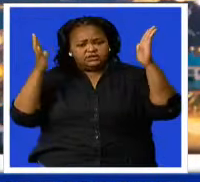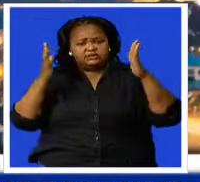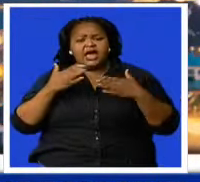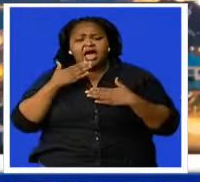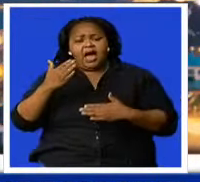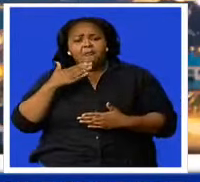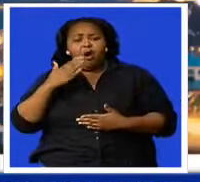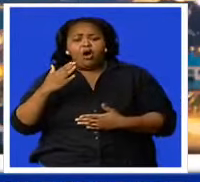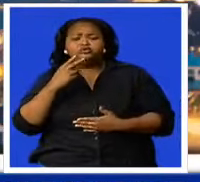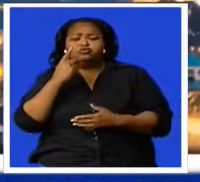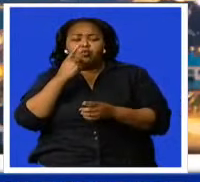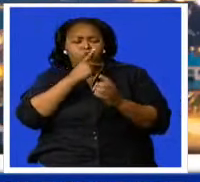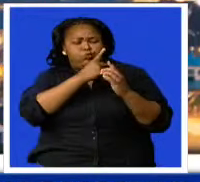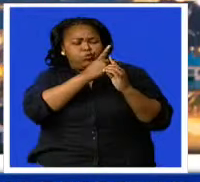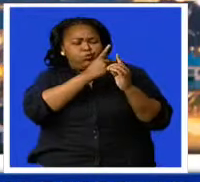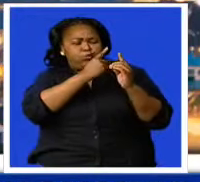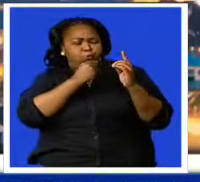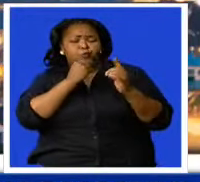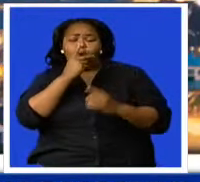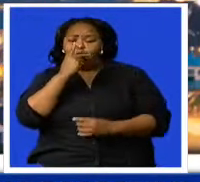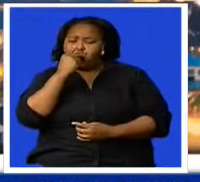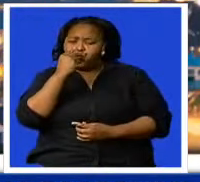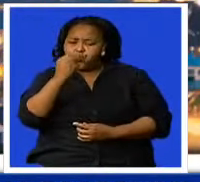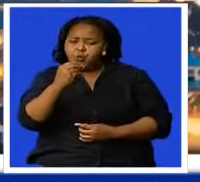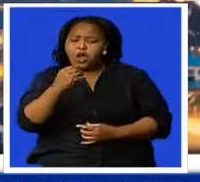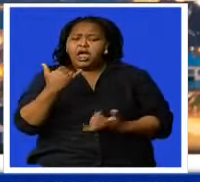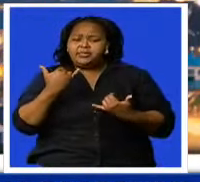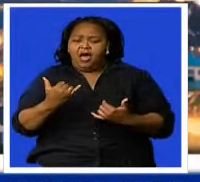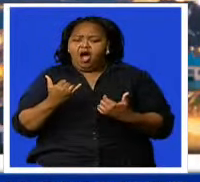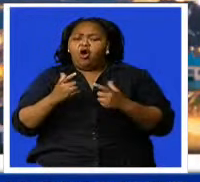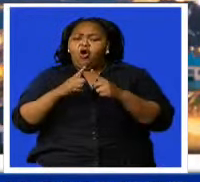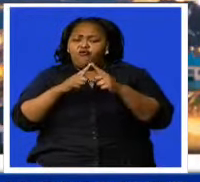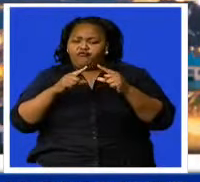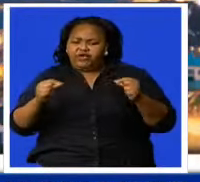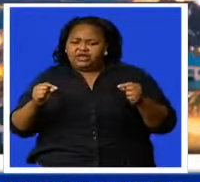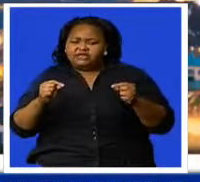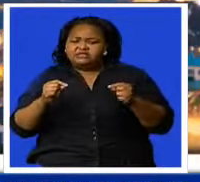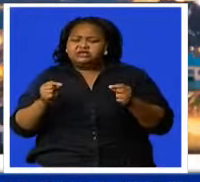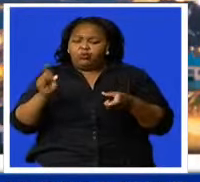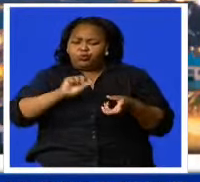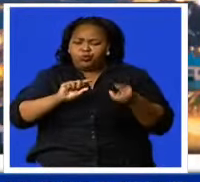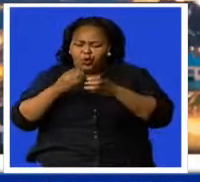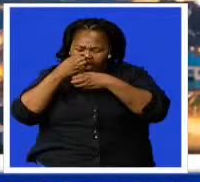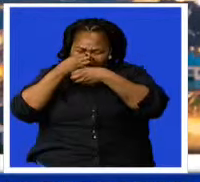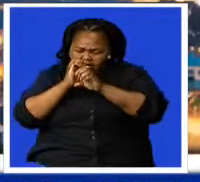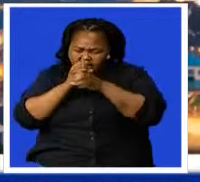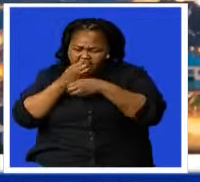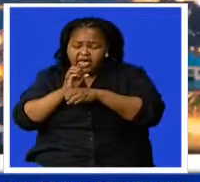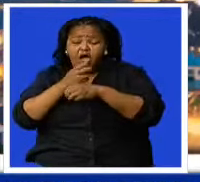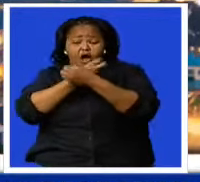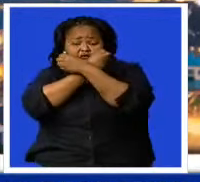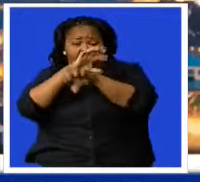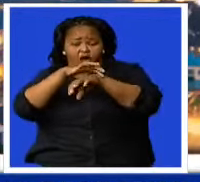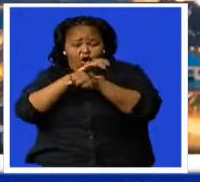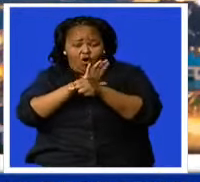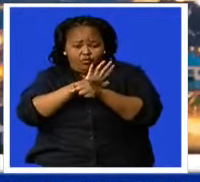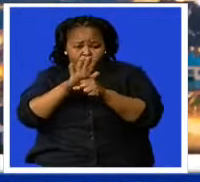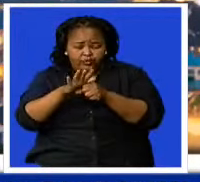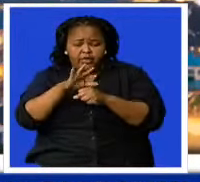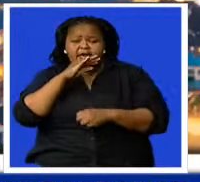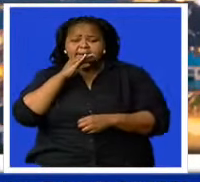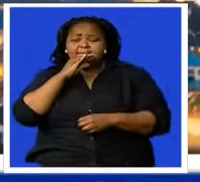losekuya ngasemaphethelweni kukhicidwa uveta-ke ukuthi lisetulu kakhulu lizinga lekuvikeleka kulo mkhuhlane ngemuva